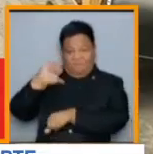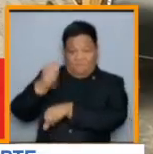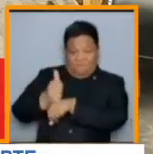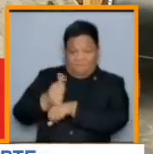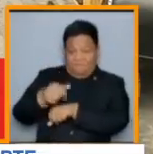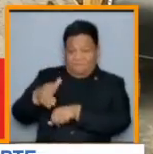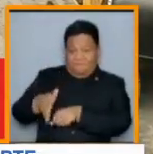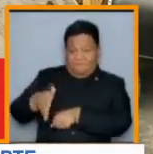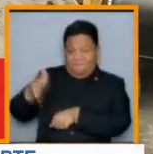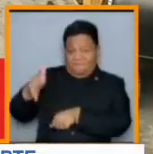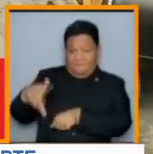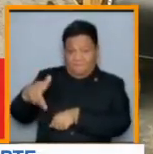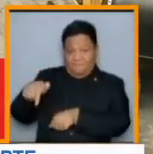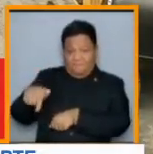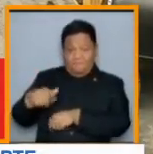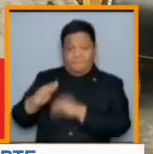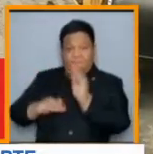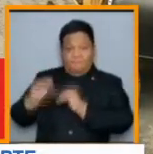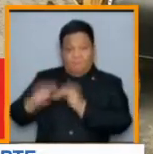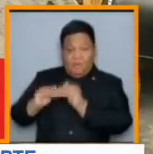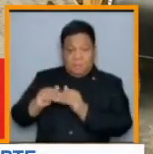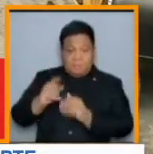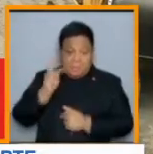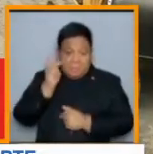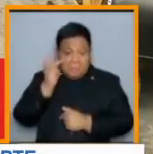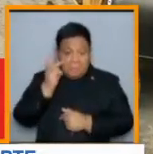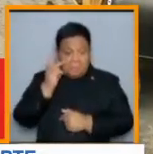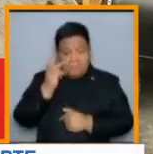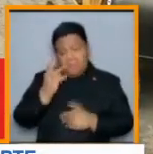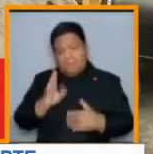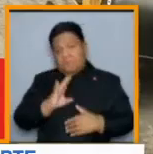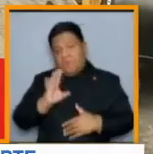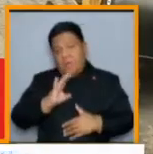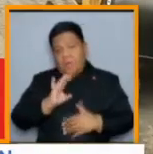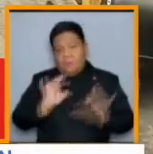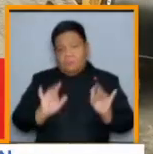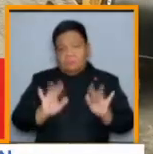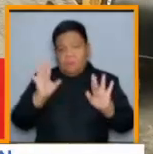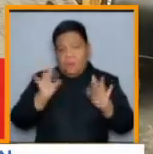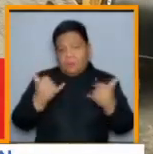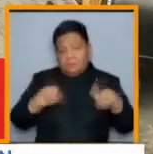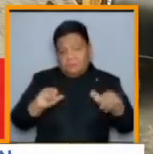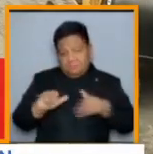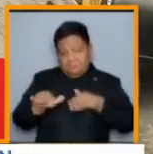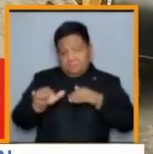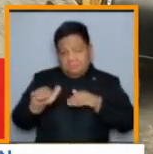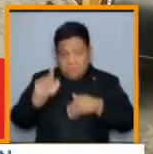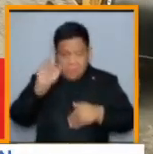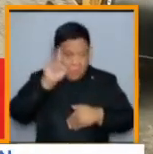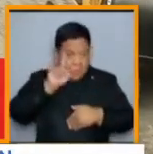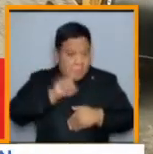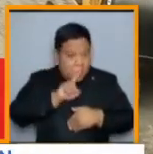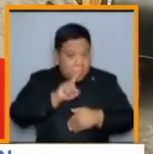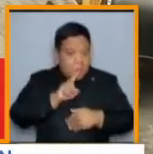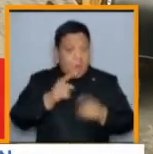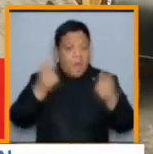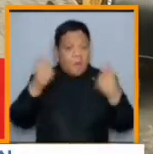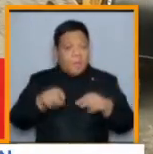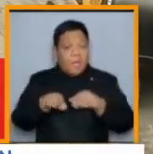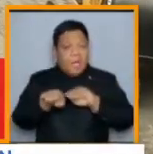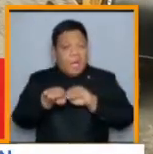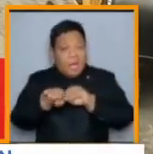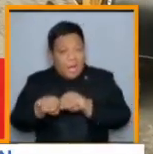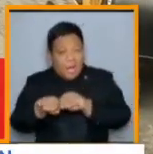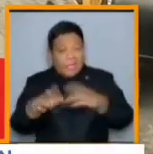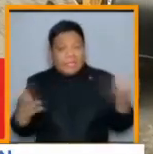repairs, kung nakikita nyo moderate pa naman yung daloy ng trapiko. Nagkakaroon ng embudo dito sa bahagi na may